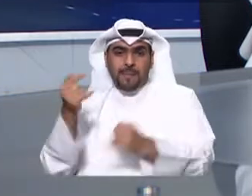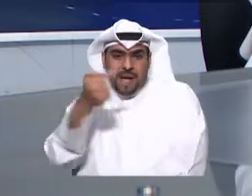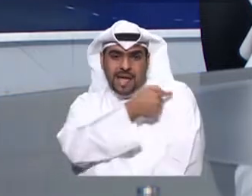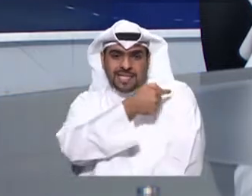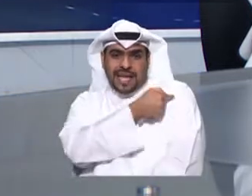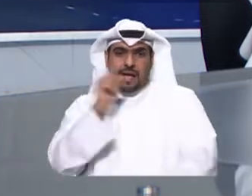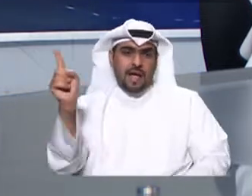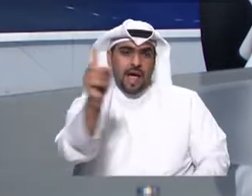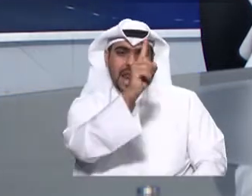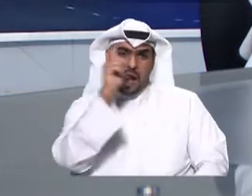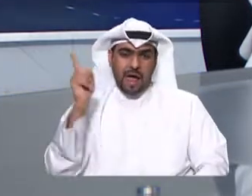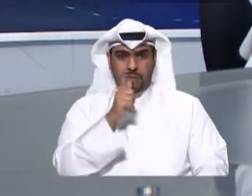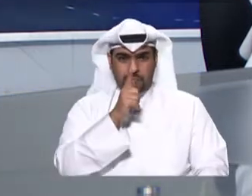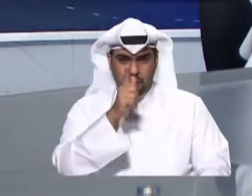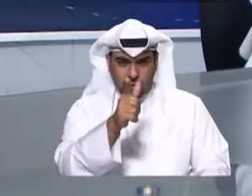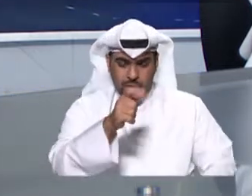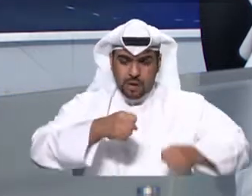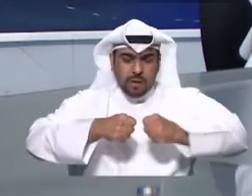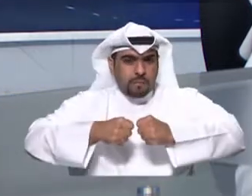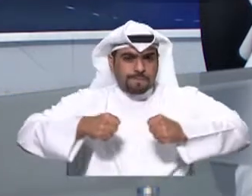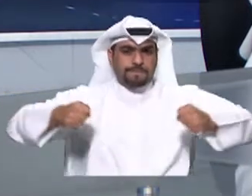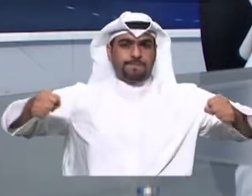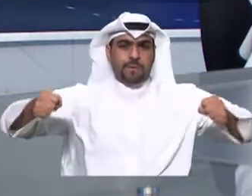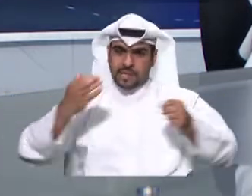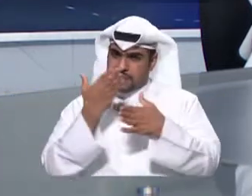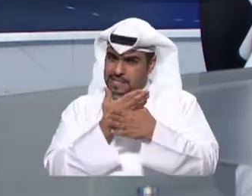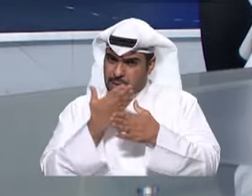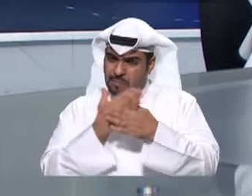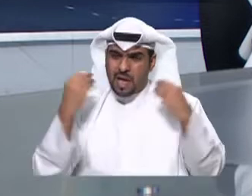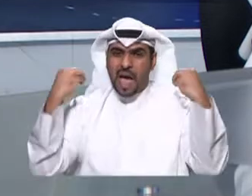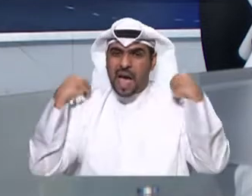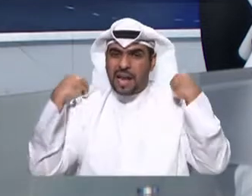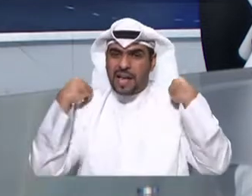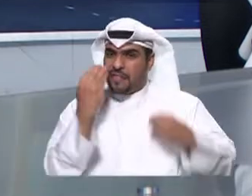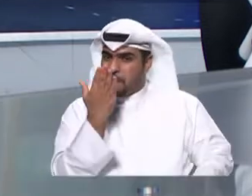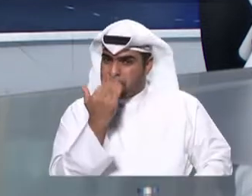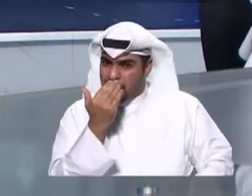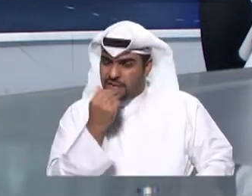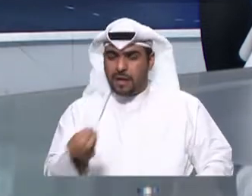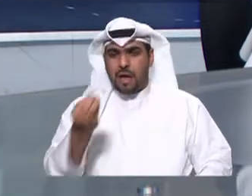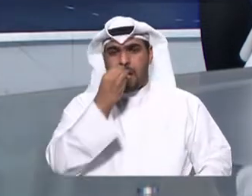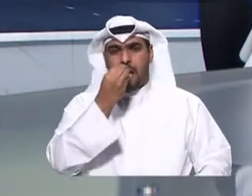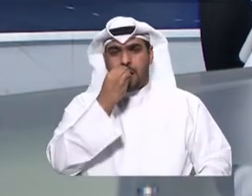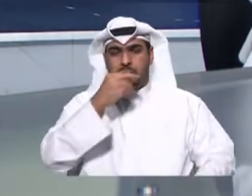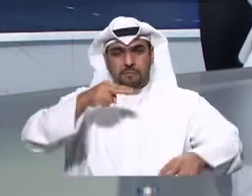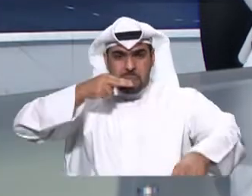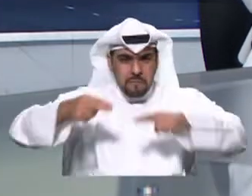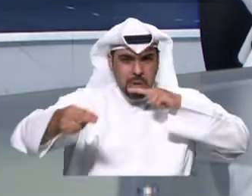صحية خاطئة. نعم، نسبة السمنة في الكويت بلغت مستويات عالية وفق الإحصائية الأخيرة، إذ تصل النسبة